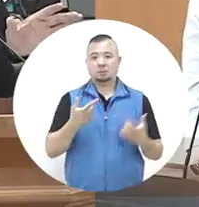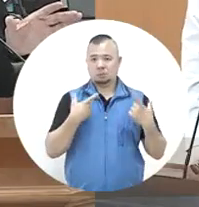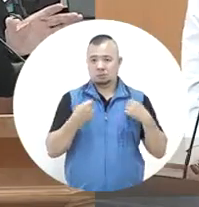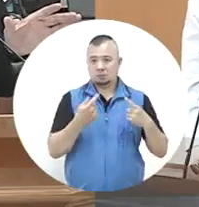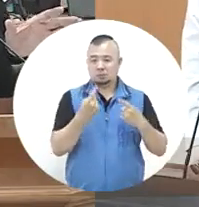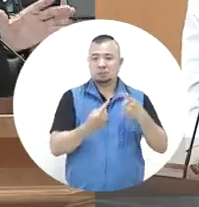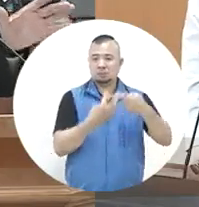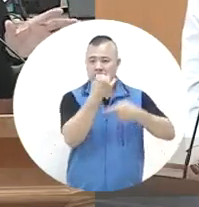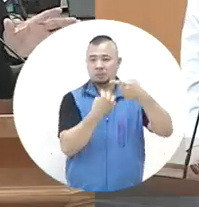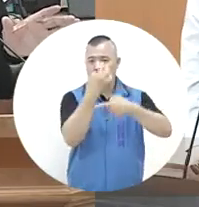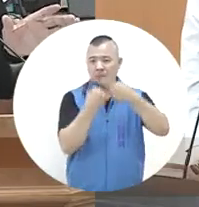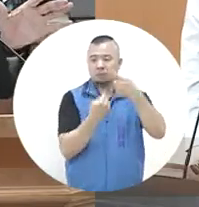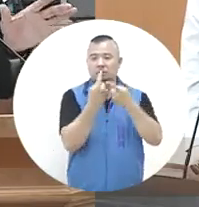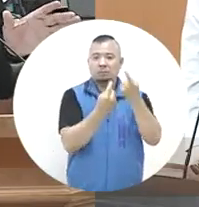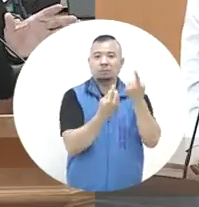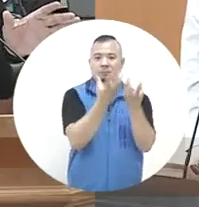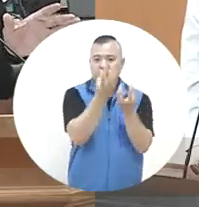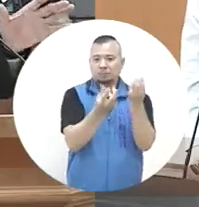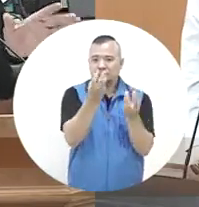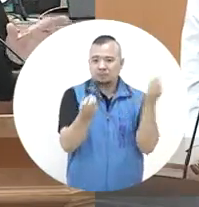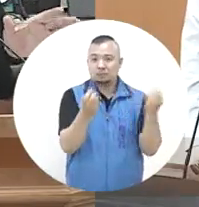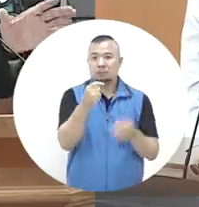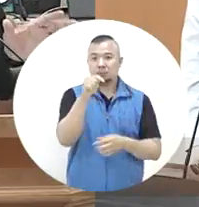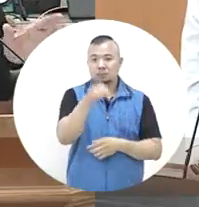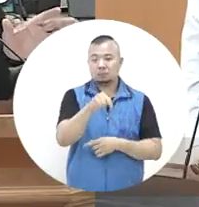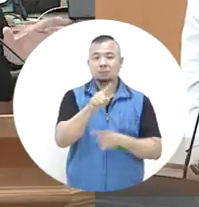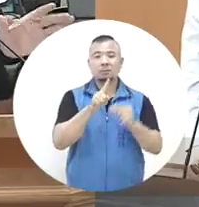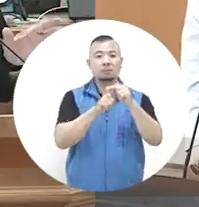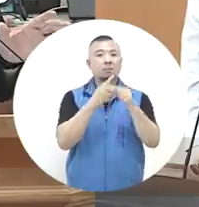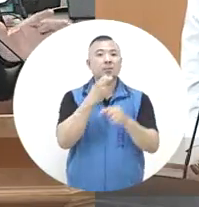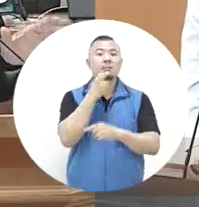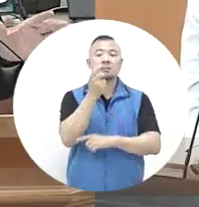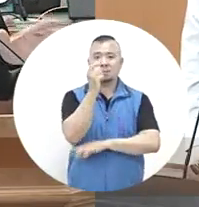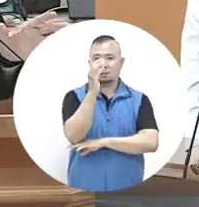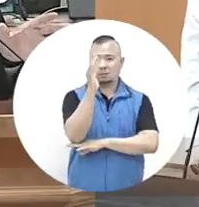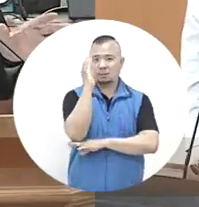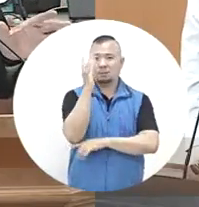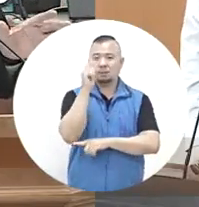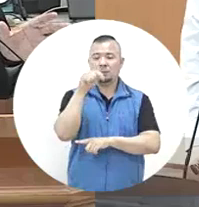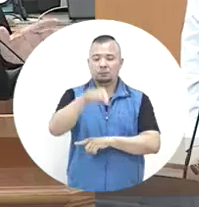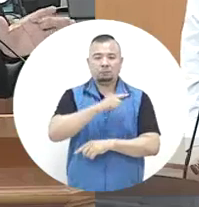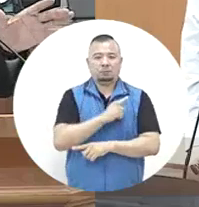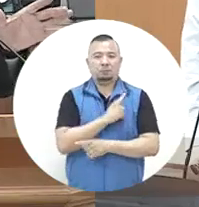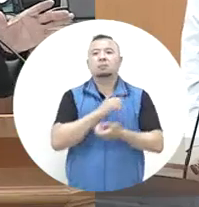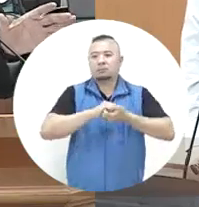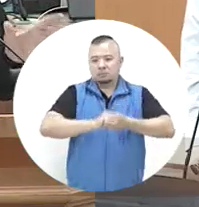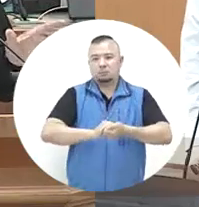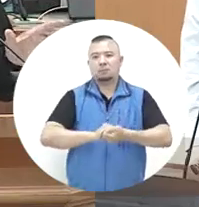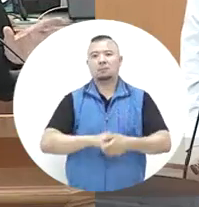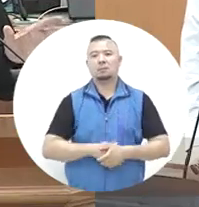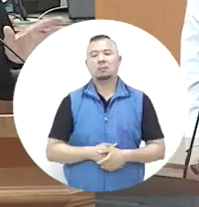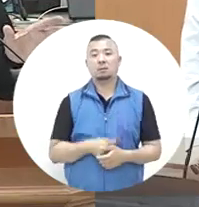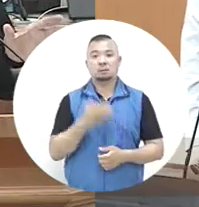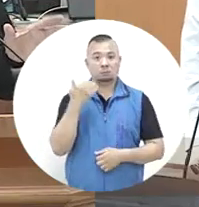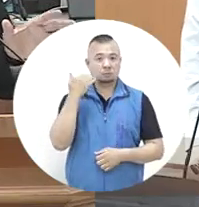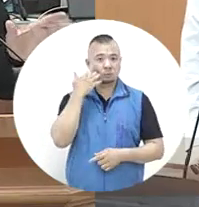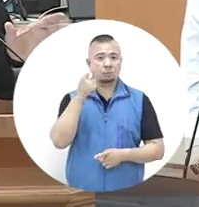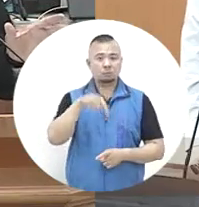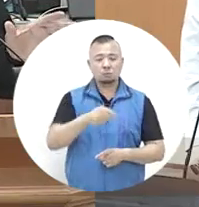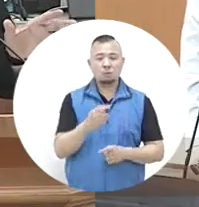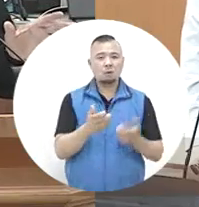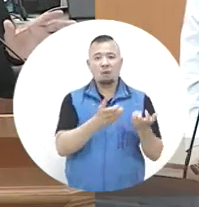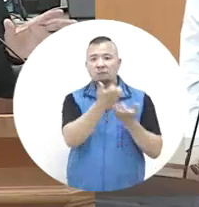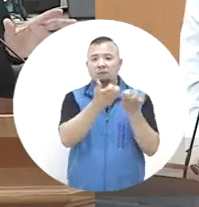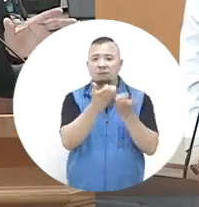式。这个配比是中央政府要很清楚把你的能源配比做出来。你能源配比没有做出来，其